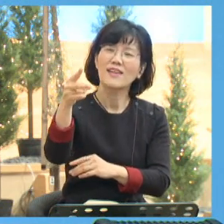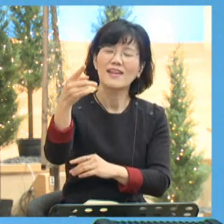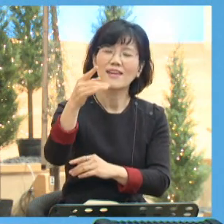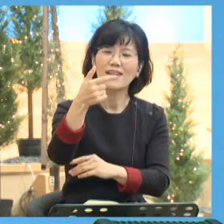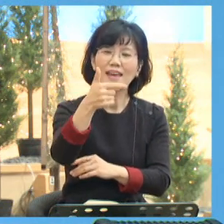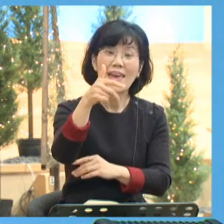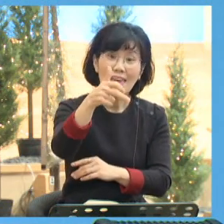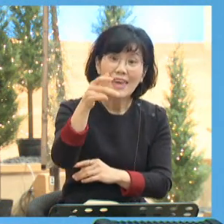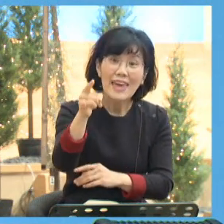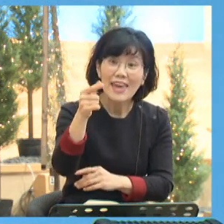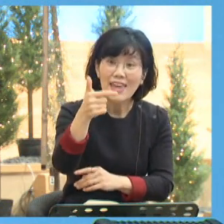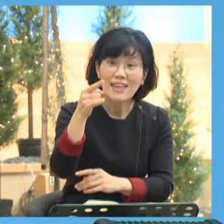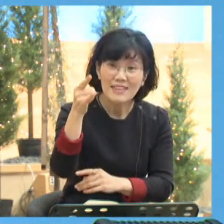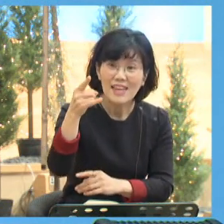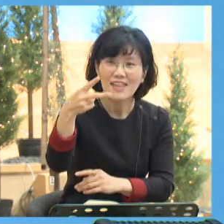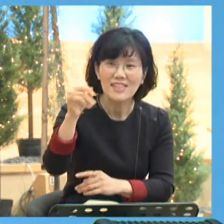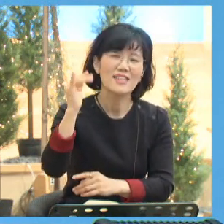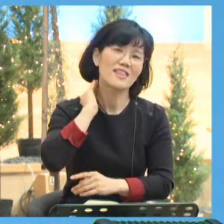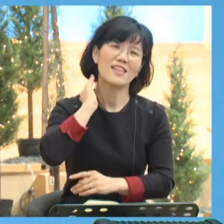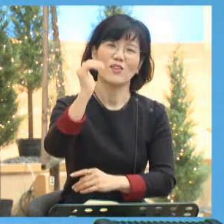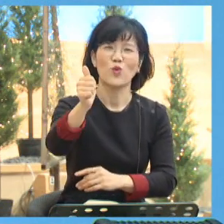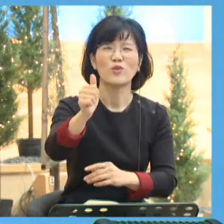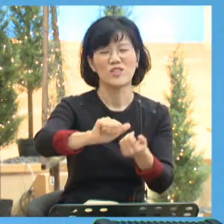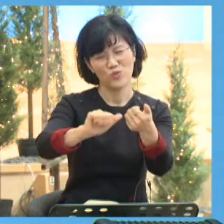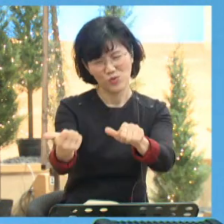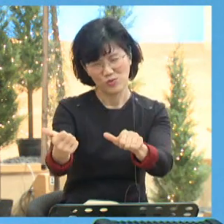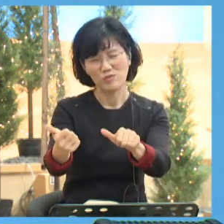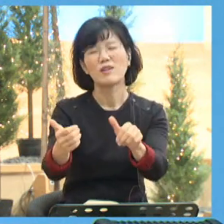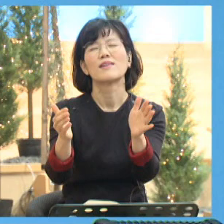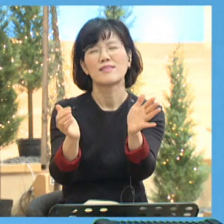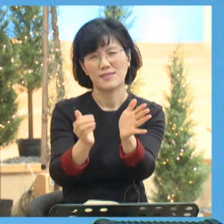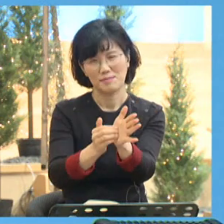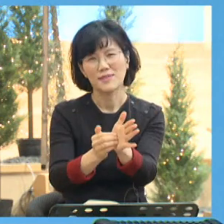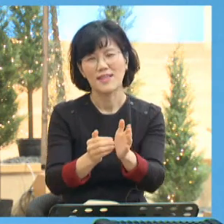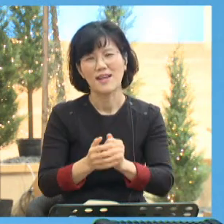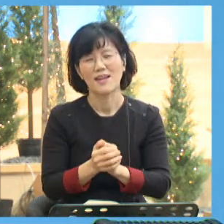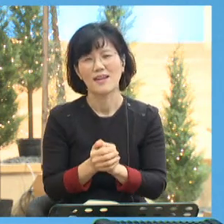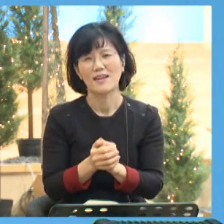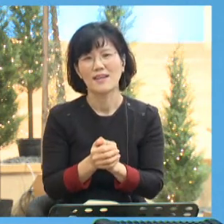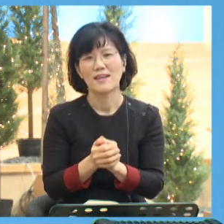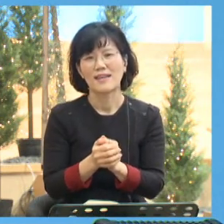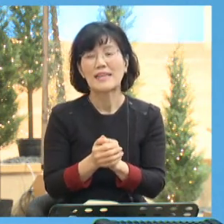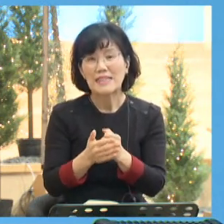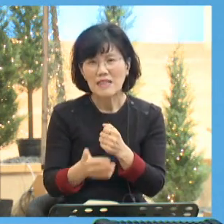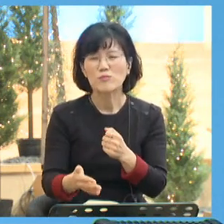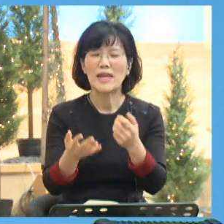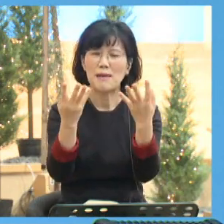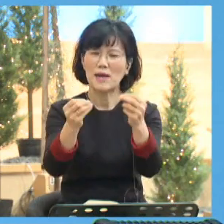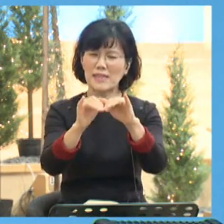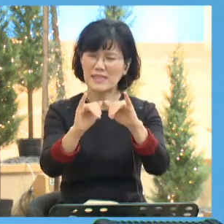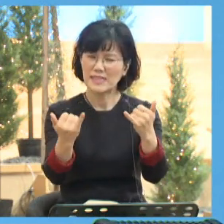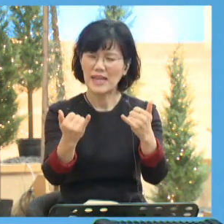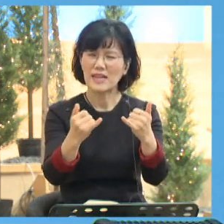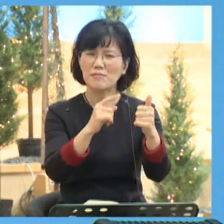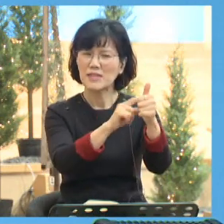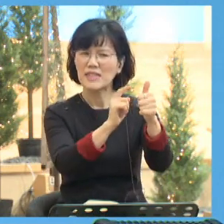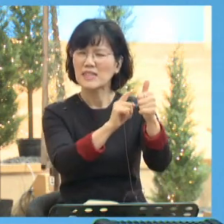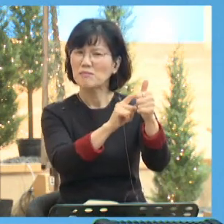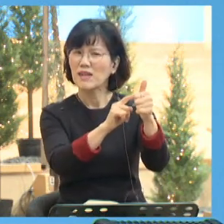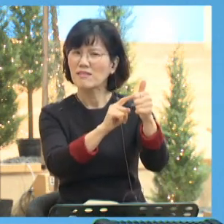케네디 대통령의 죽음을 맞이하게 에 되셨던 거죠 그래서 많은 사람들이 5 서울대 대해서